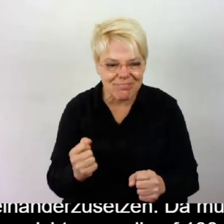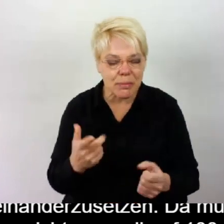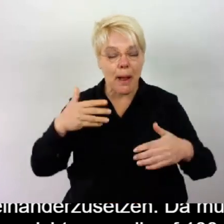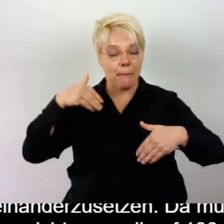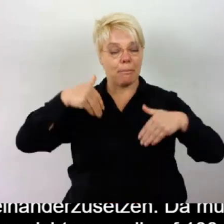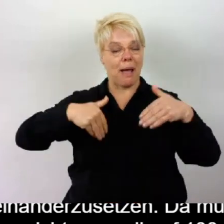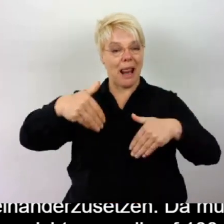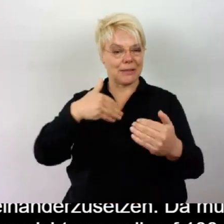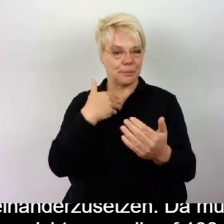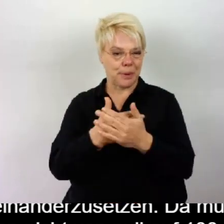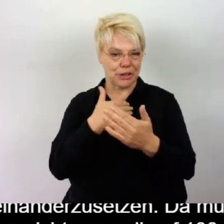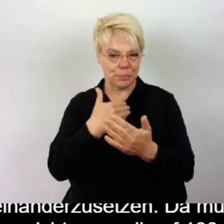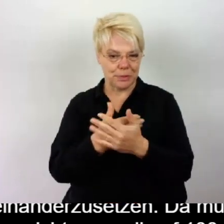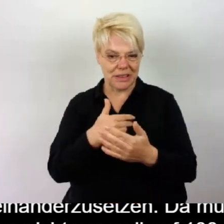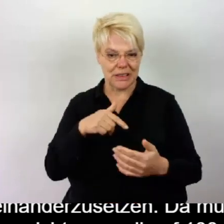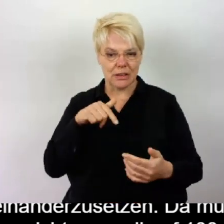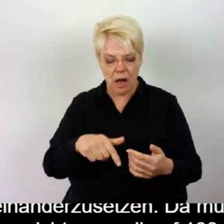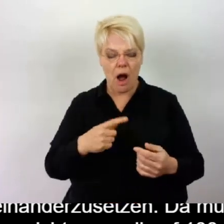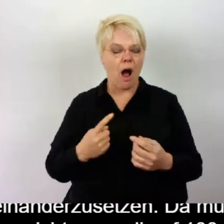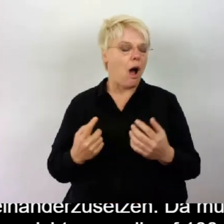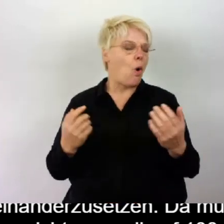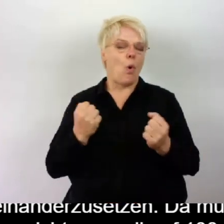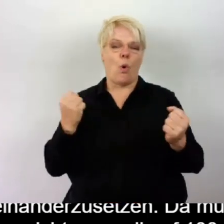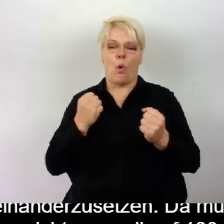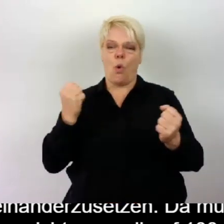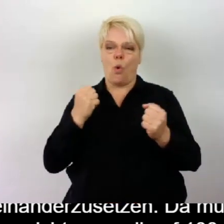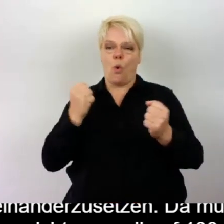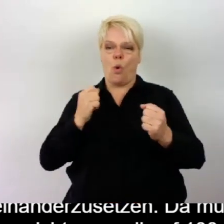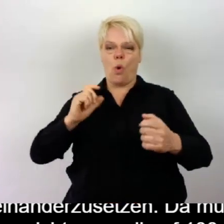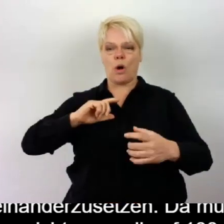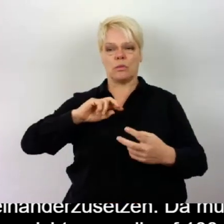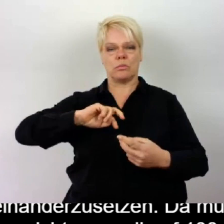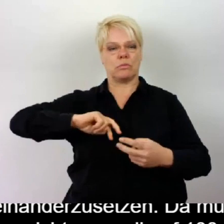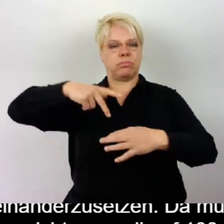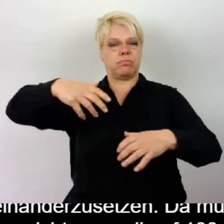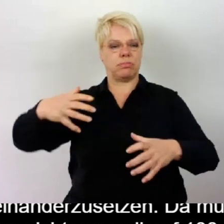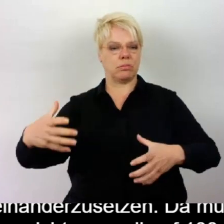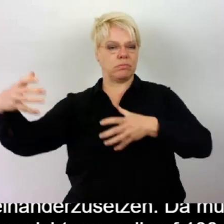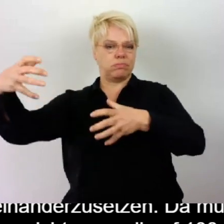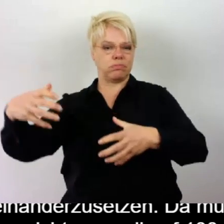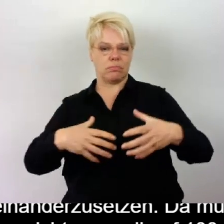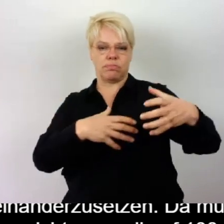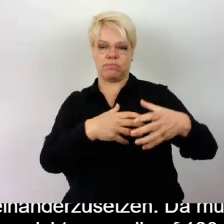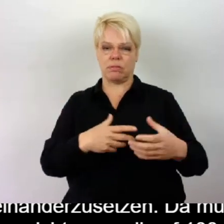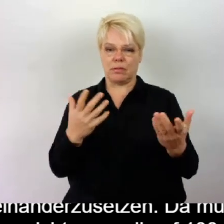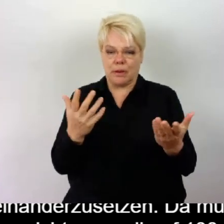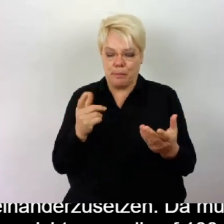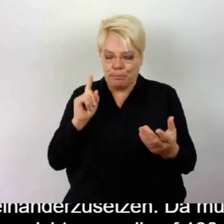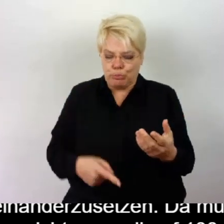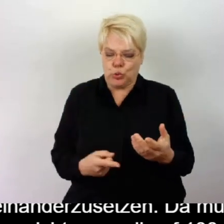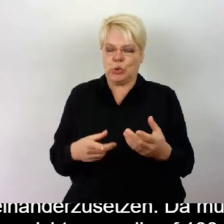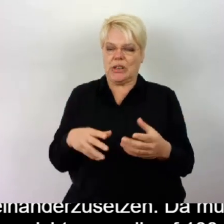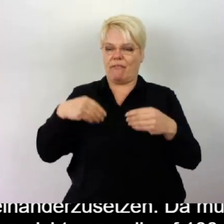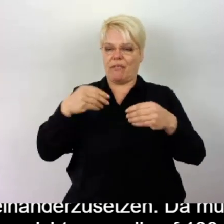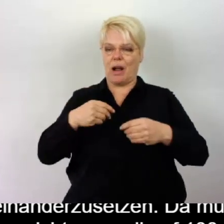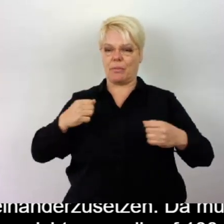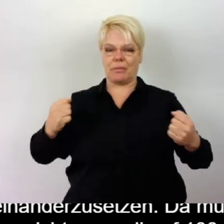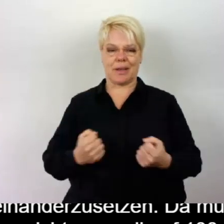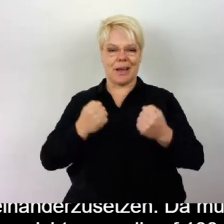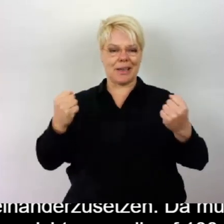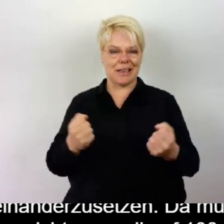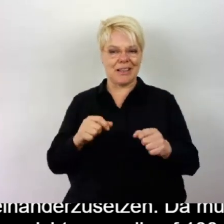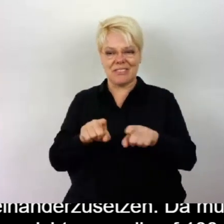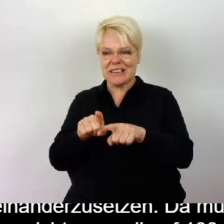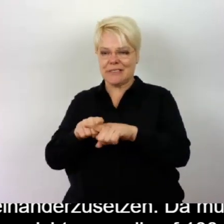natürlich auch einfach diese Besonderheiten der Szene mit berücksichtigen müssen. Und die entwickeln wir Punkt für Punkt weiter. Und hier gibt es eben dann die